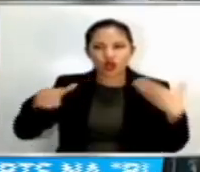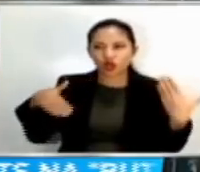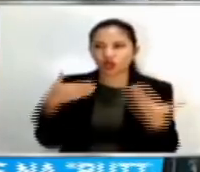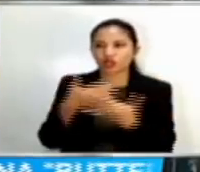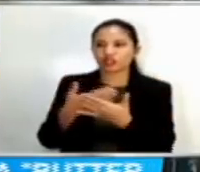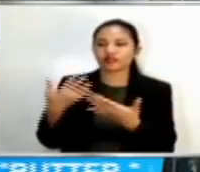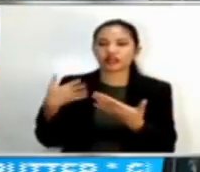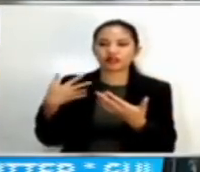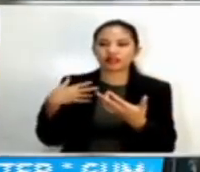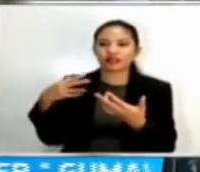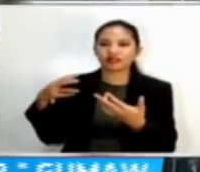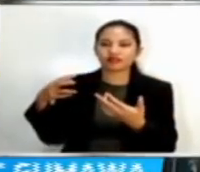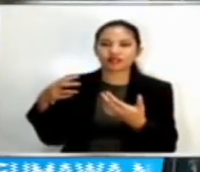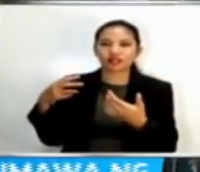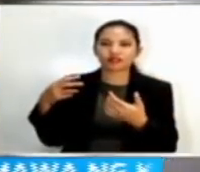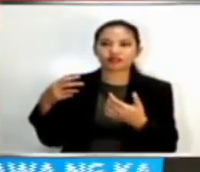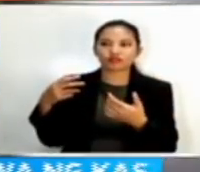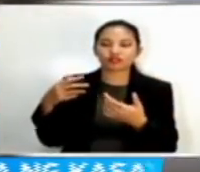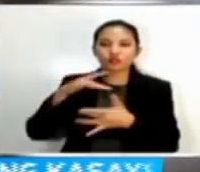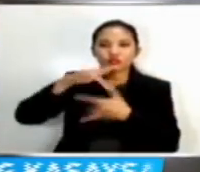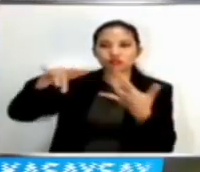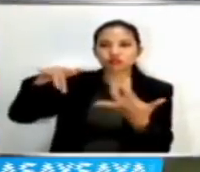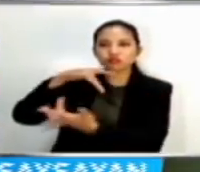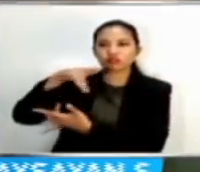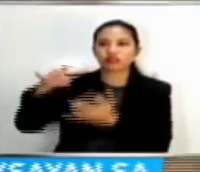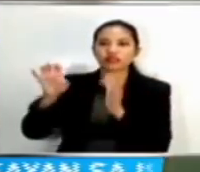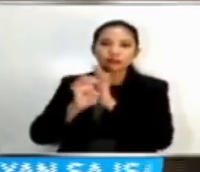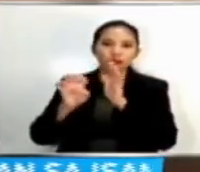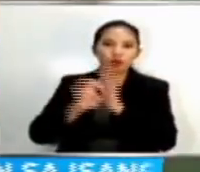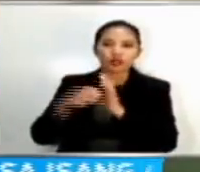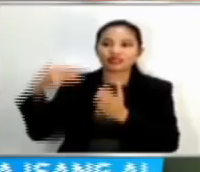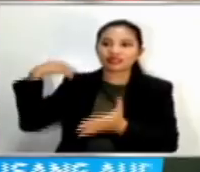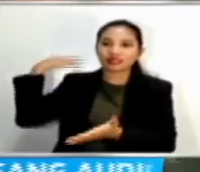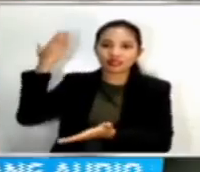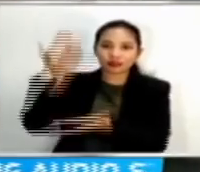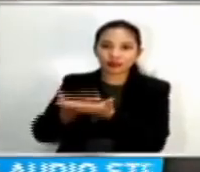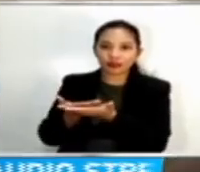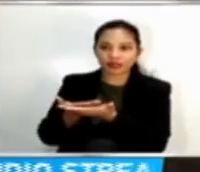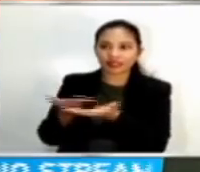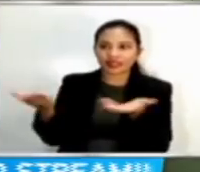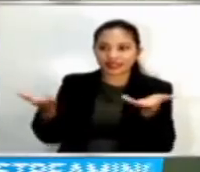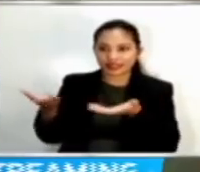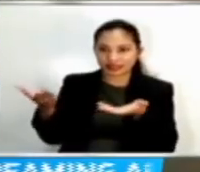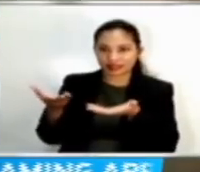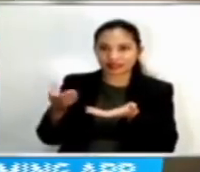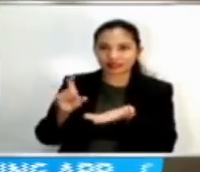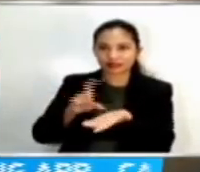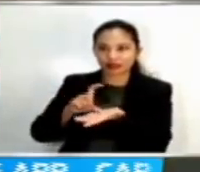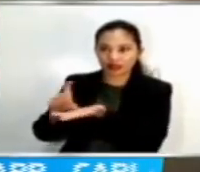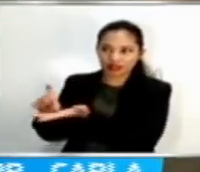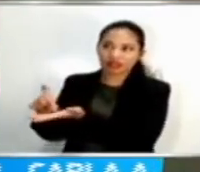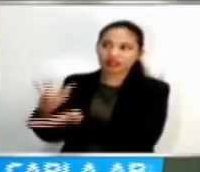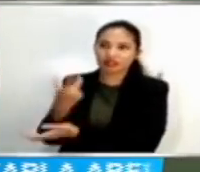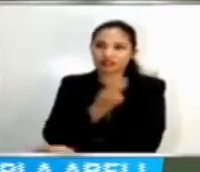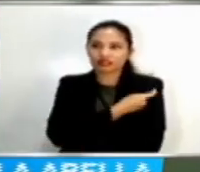dito yung unang bagsakan ng vaccine. So mas madali rin logistically na